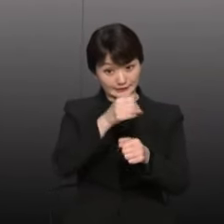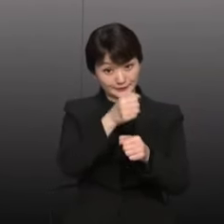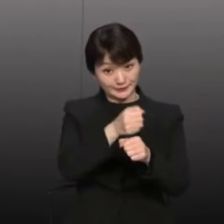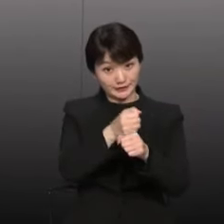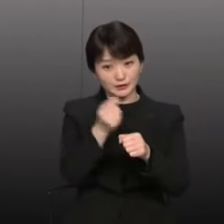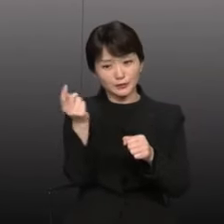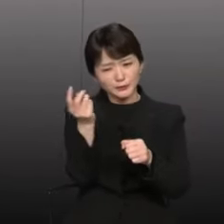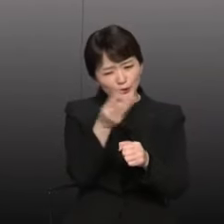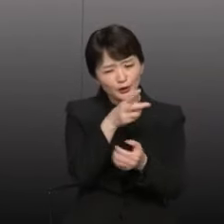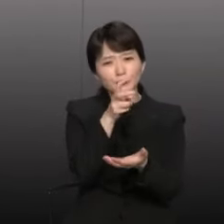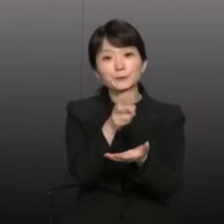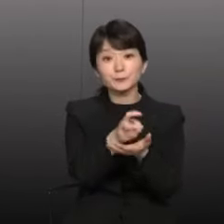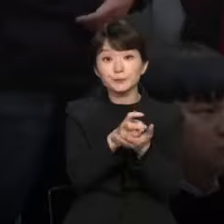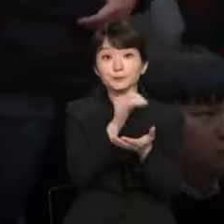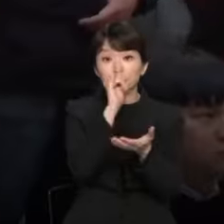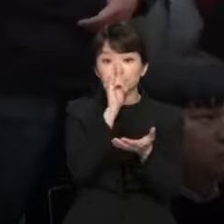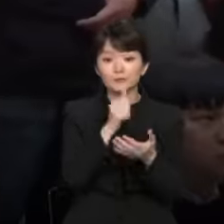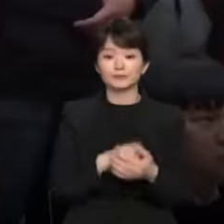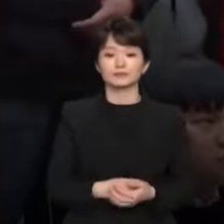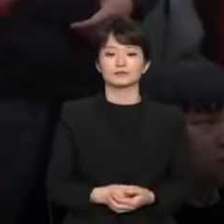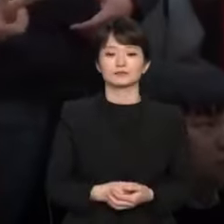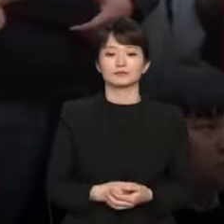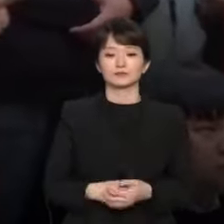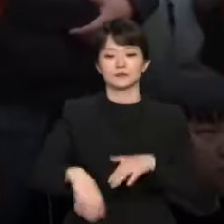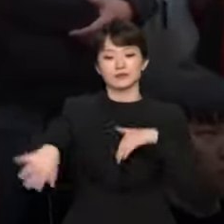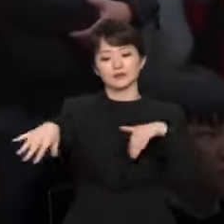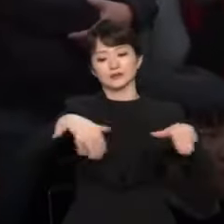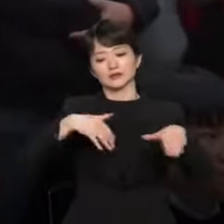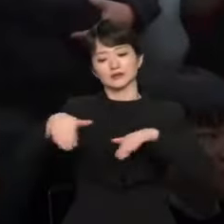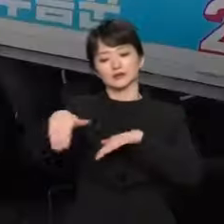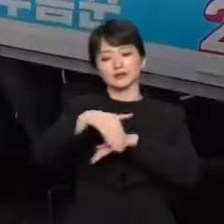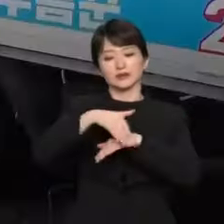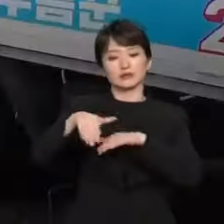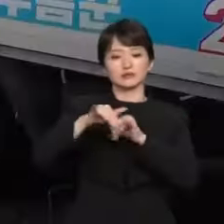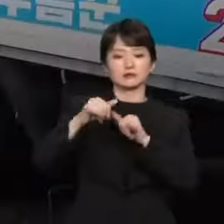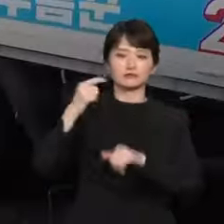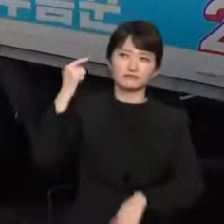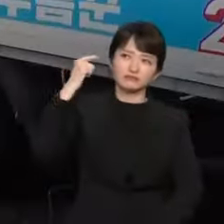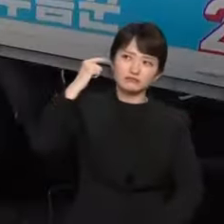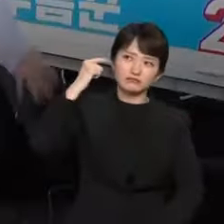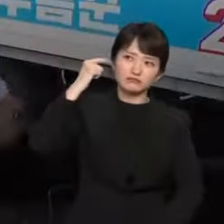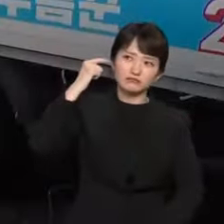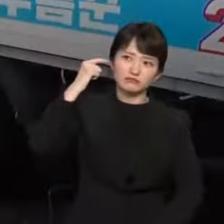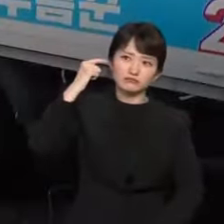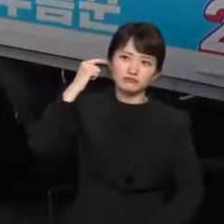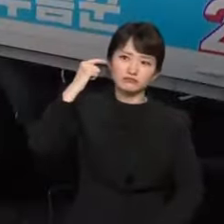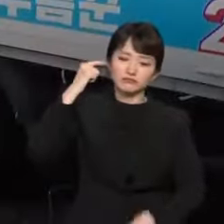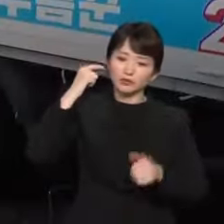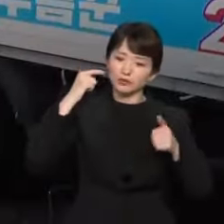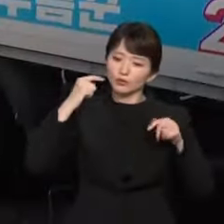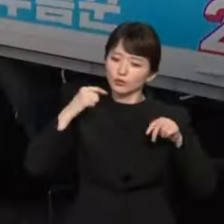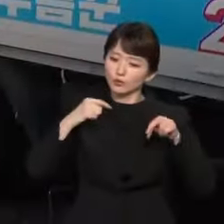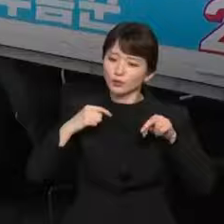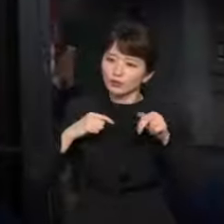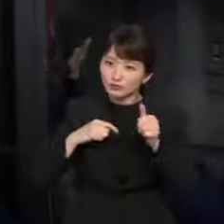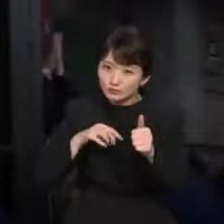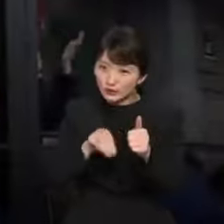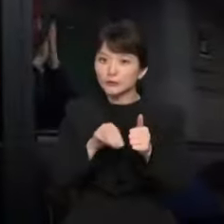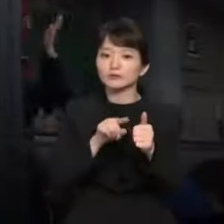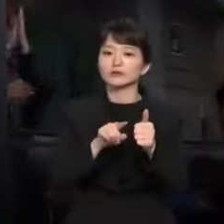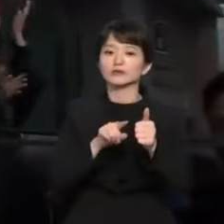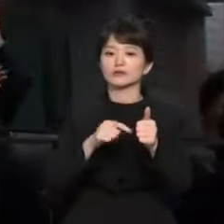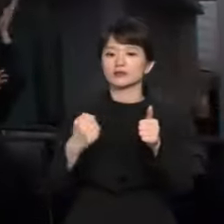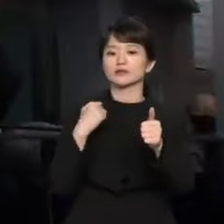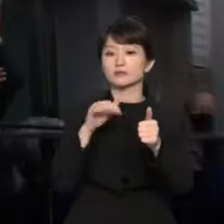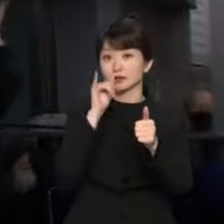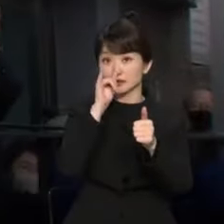가지 법칙이 있습니다. 길을 지나다니는 사람들이 한 번에 딱 발을 멈출 수 있게끔 해야 되는데 힘이